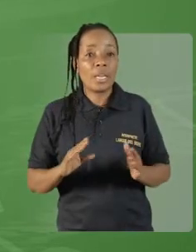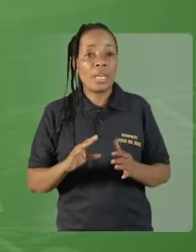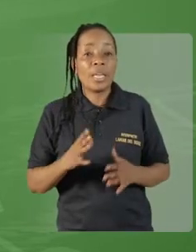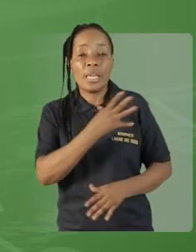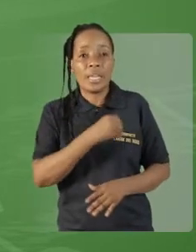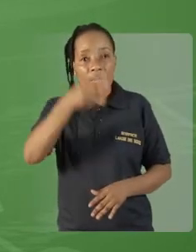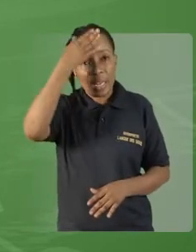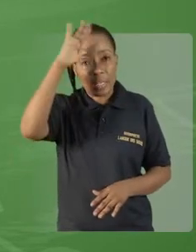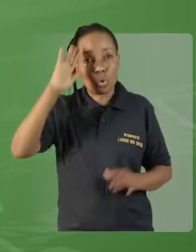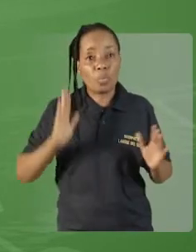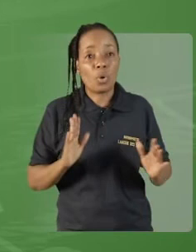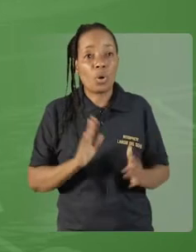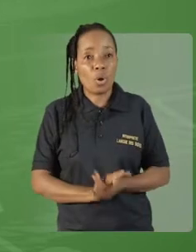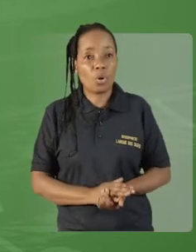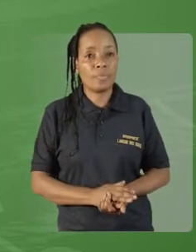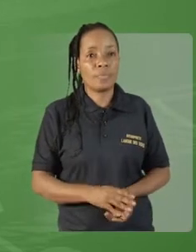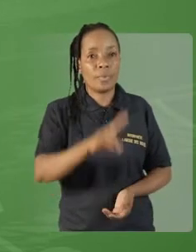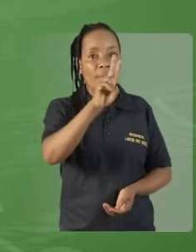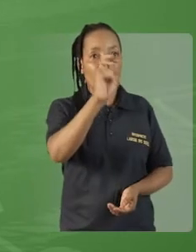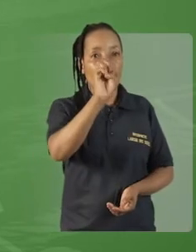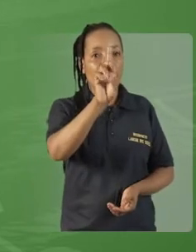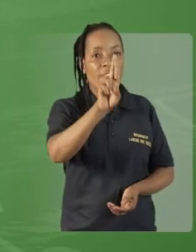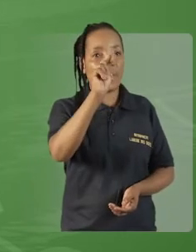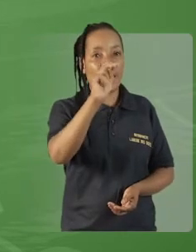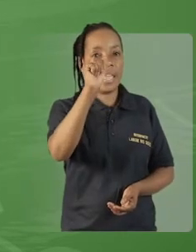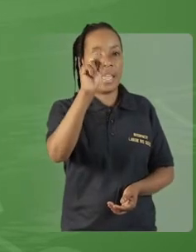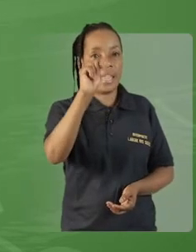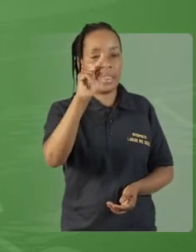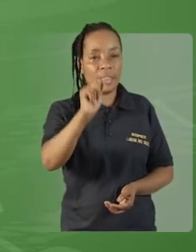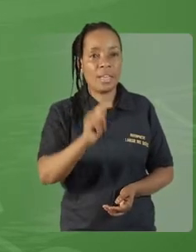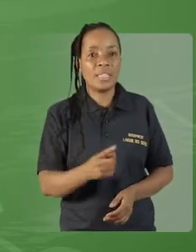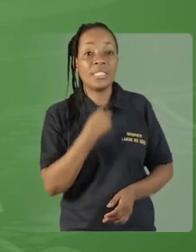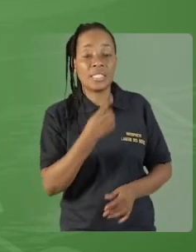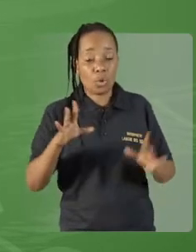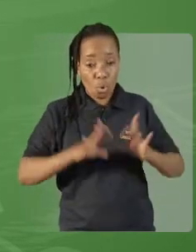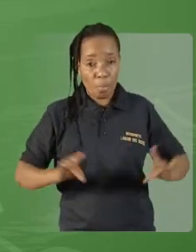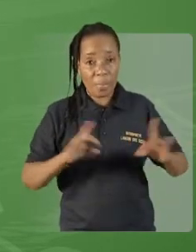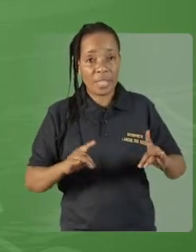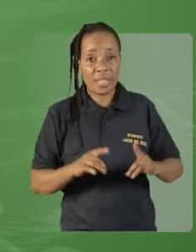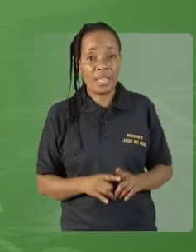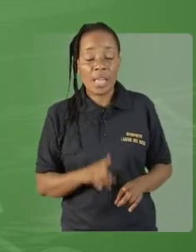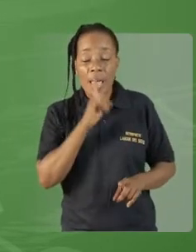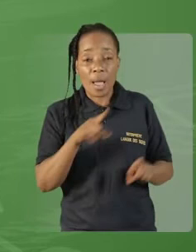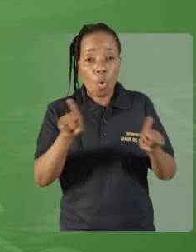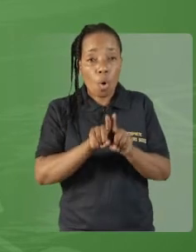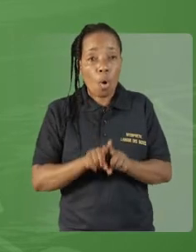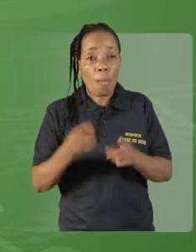dit que le mythe est comme une ébauche du discours